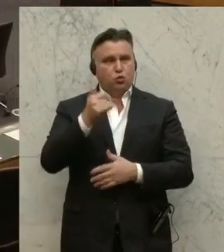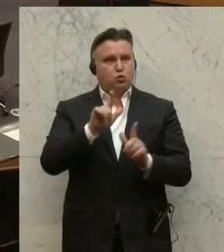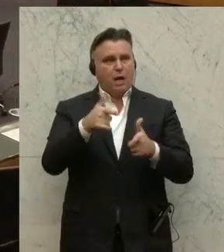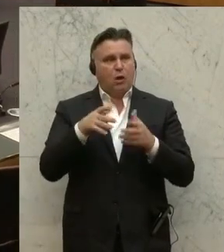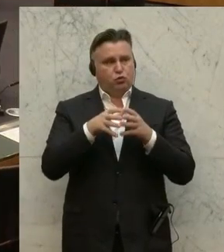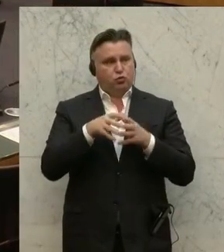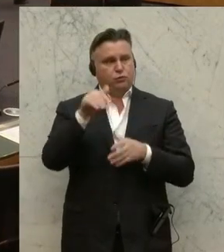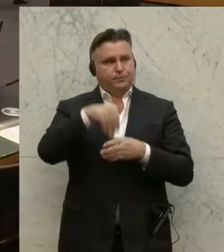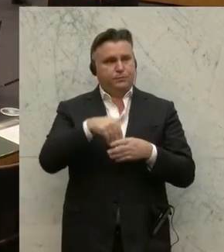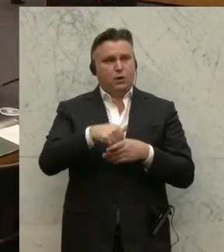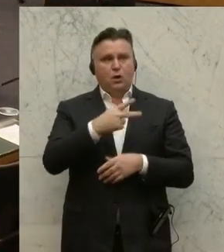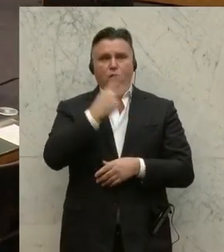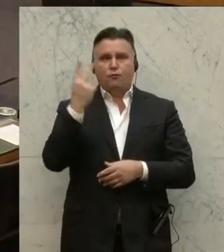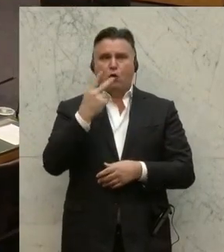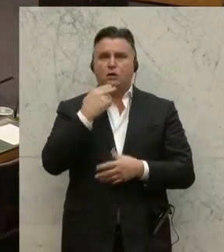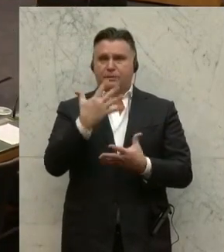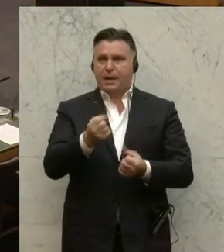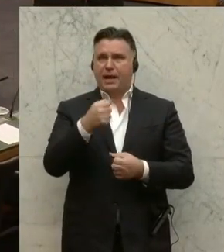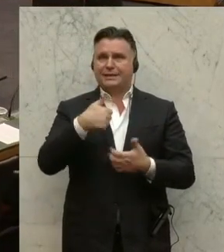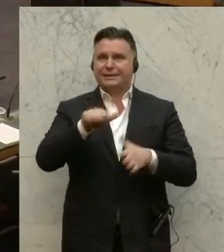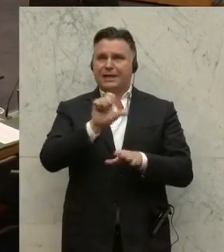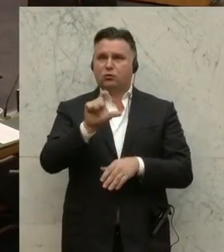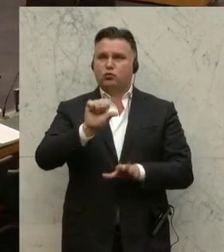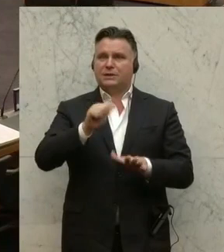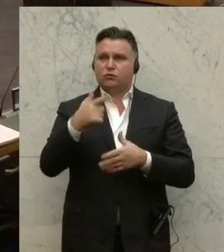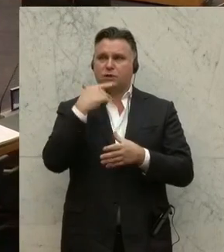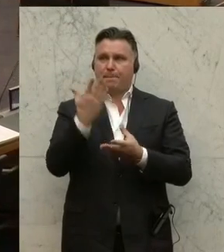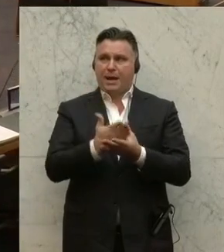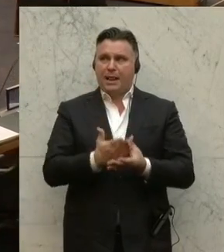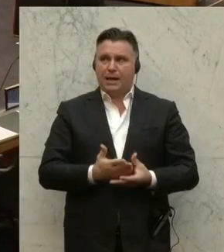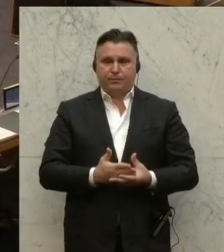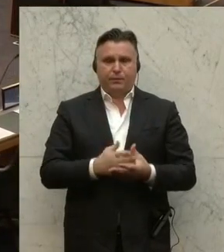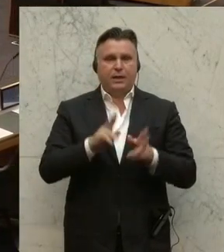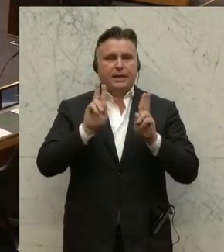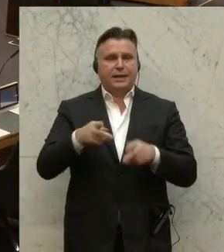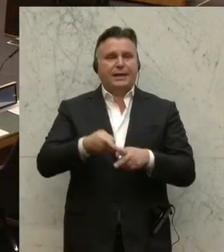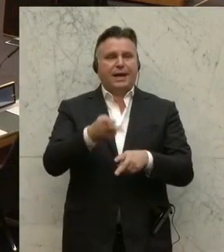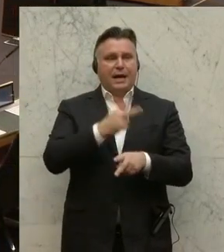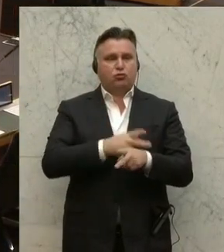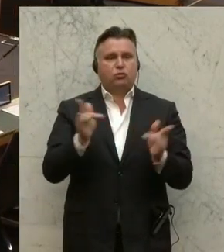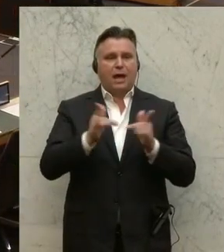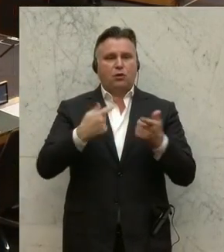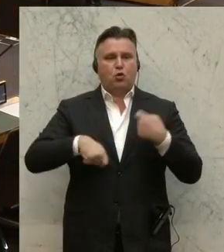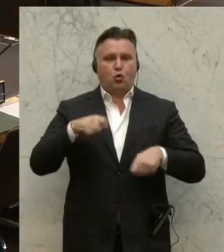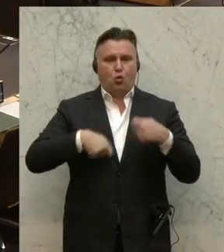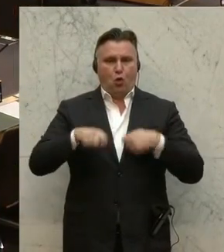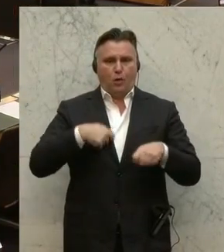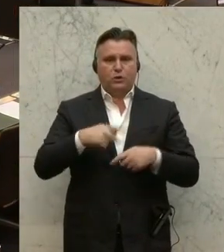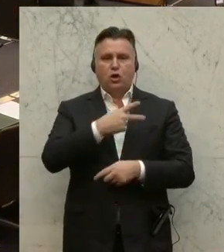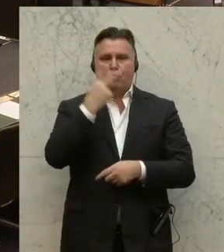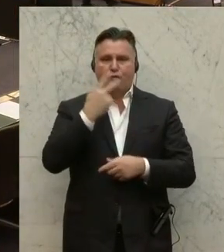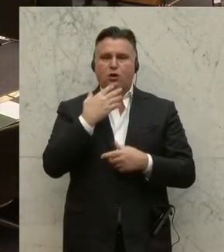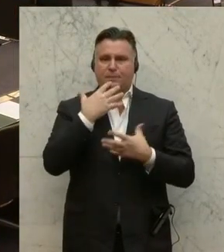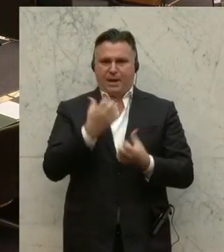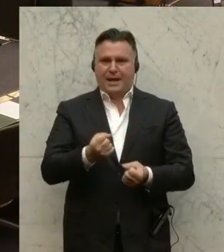Justizausschusses. Nächster Tagesordnungspunkt ist das Volksbegehren Rechtsstaat und Antikorruptionsbegehren. Da gibt es